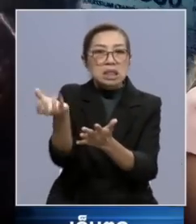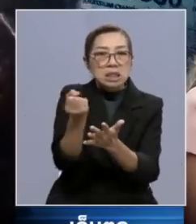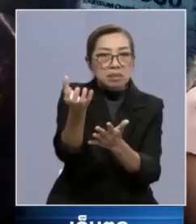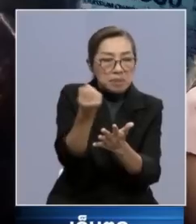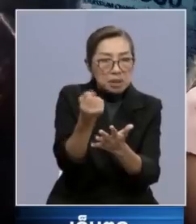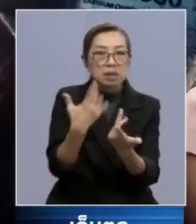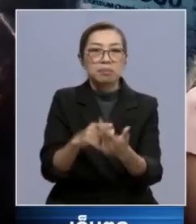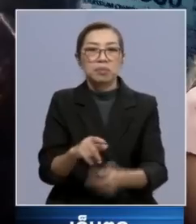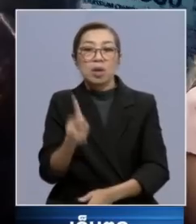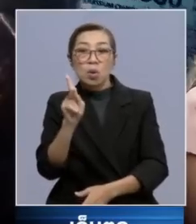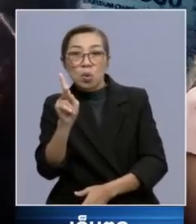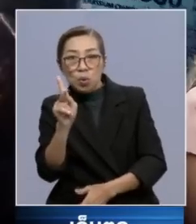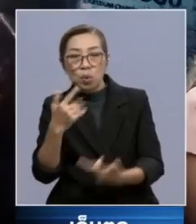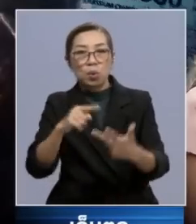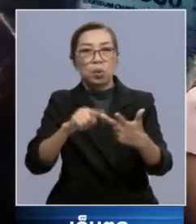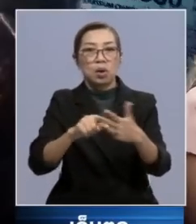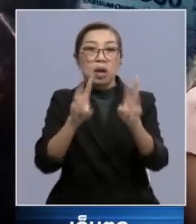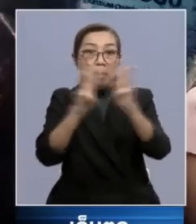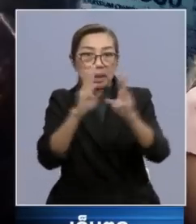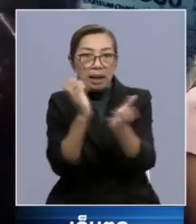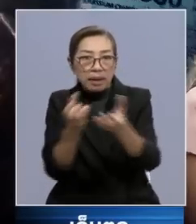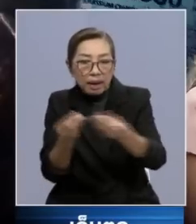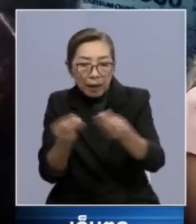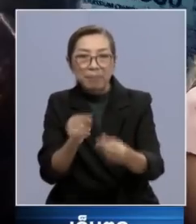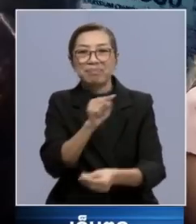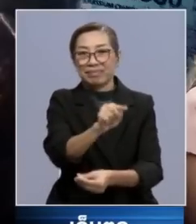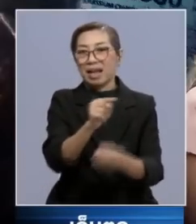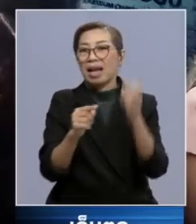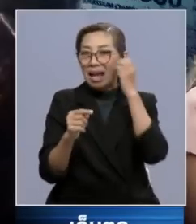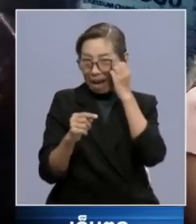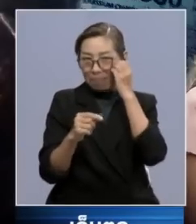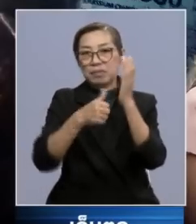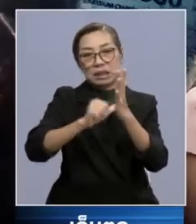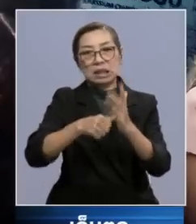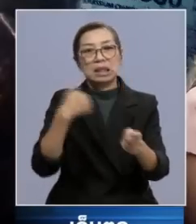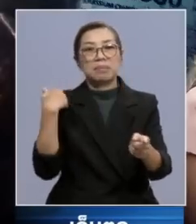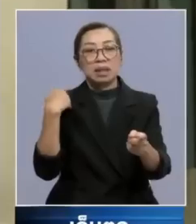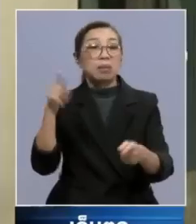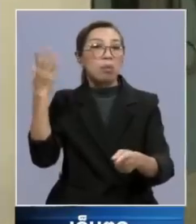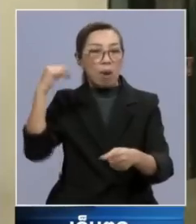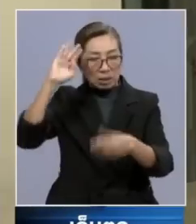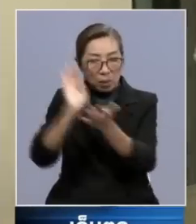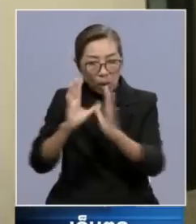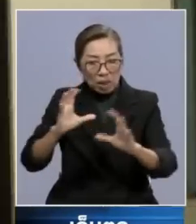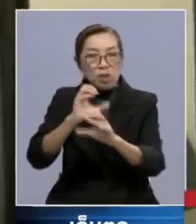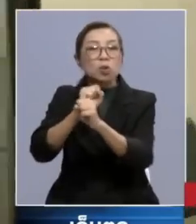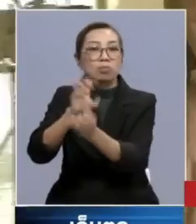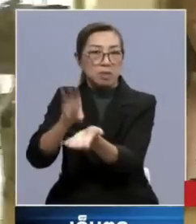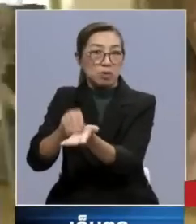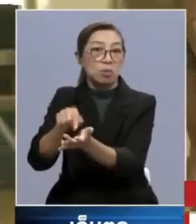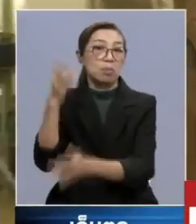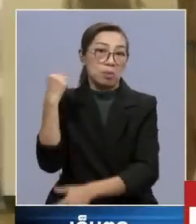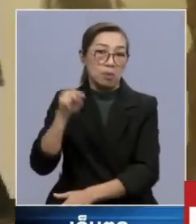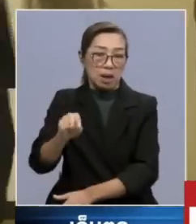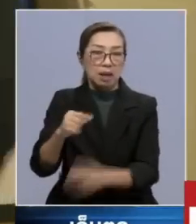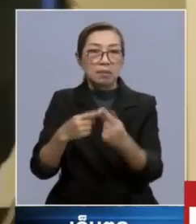พนันออนไลน์ด้วยนะคะอันนี้ก็จะเป็นข้อมูลจากทางชุดสืบสวนที่มีการประชุมไปเมื่อวานนี้ส่วนผลการตรวจสอบวัต